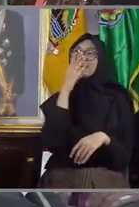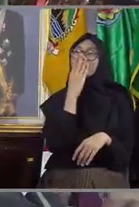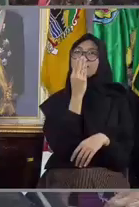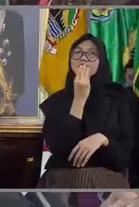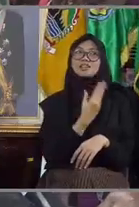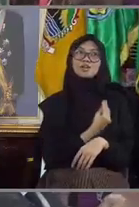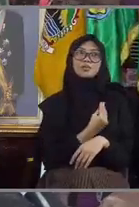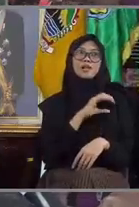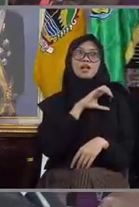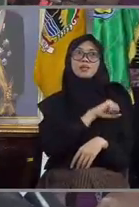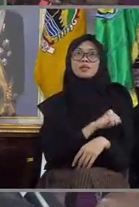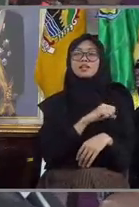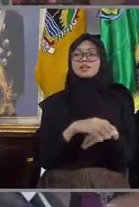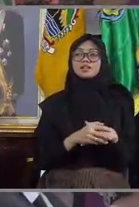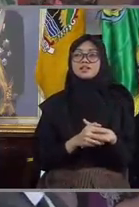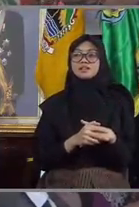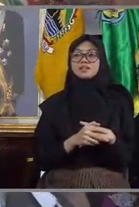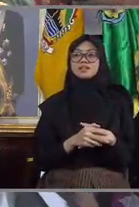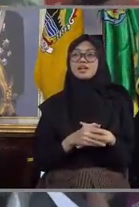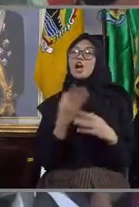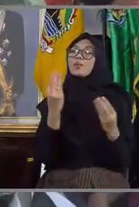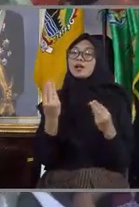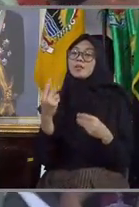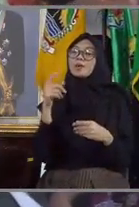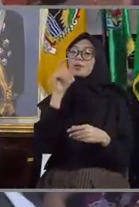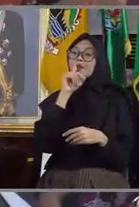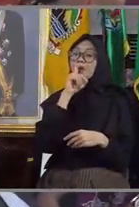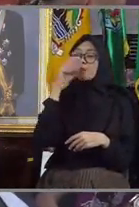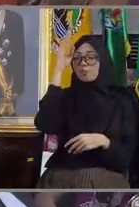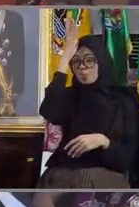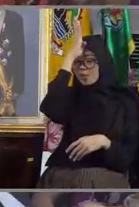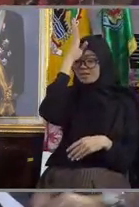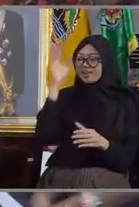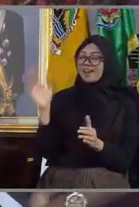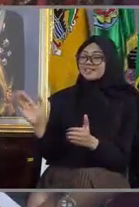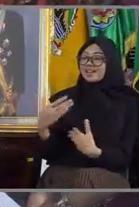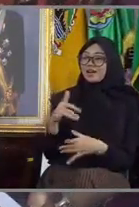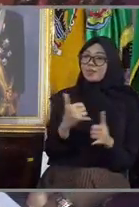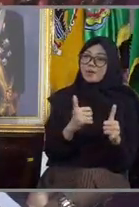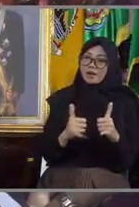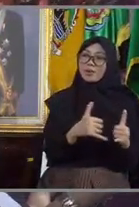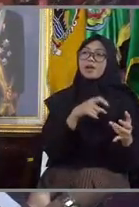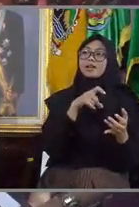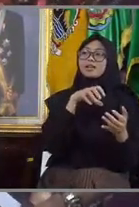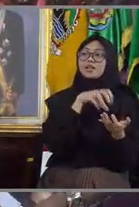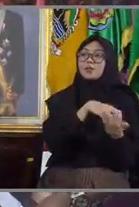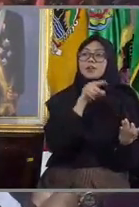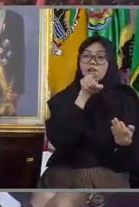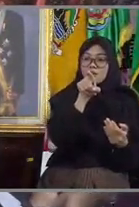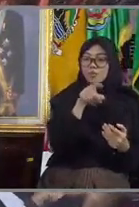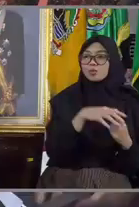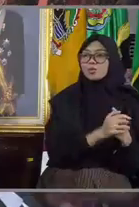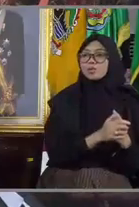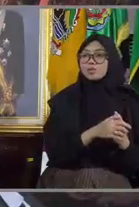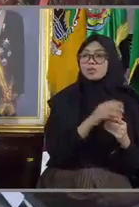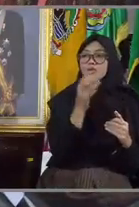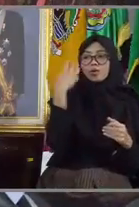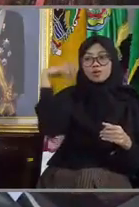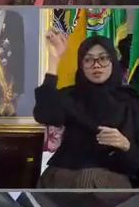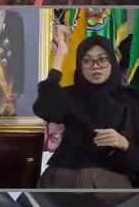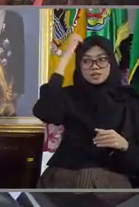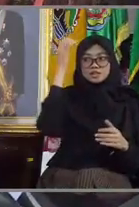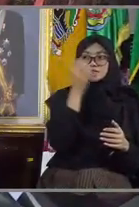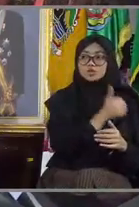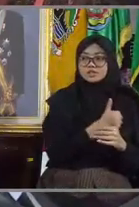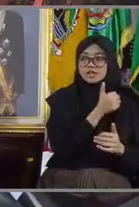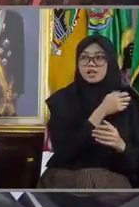pun sesuk kanca-kancane nek perlu dijak dolan rono. Iya, betul. Delok sik nggone nang kene dijelasi karo Dinsos. Berarti nanti kami konfirmasinya